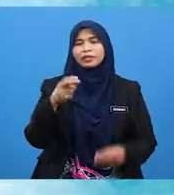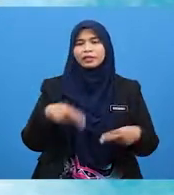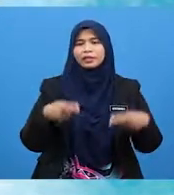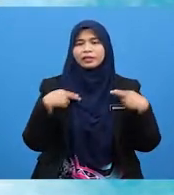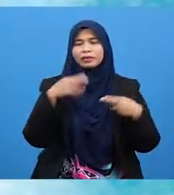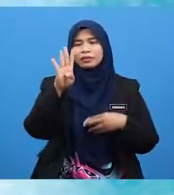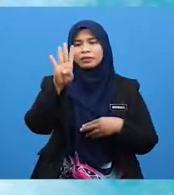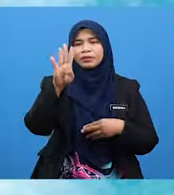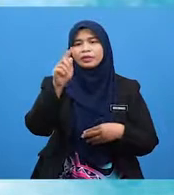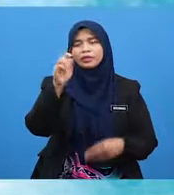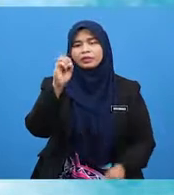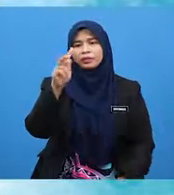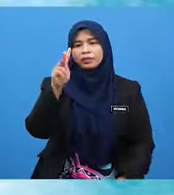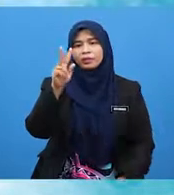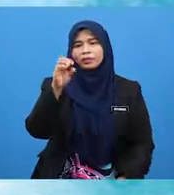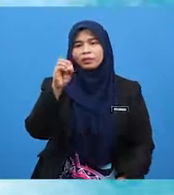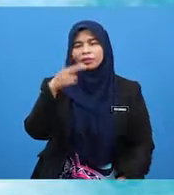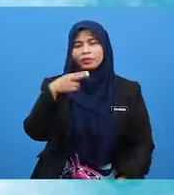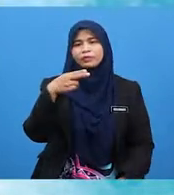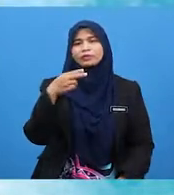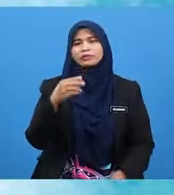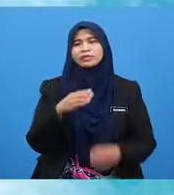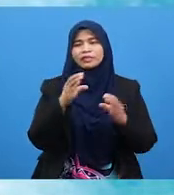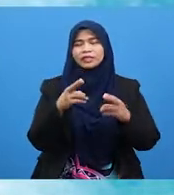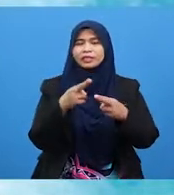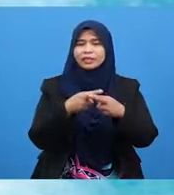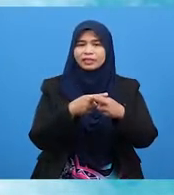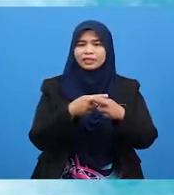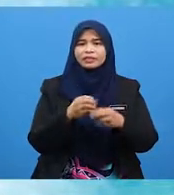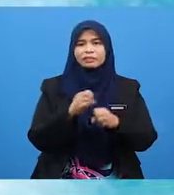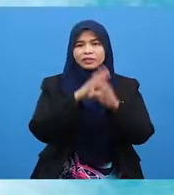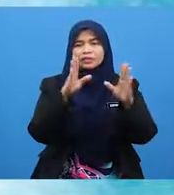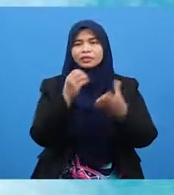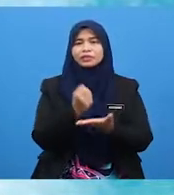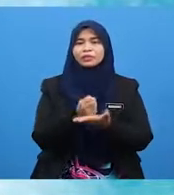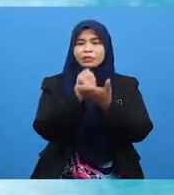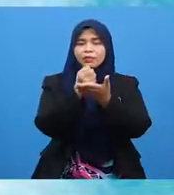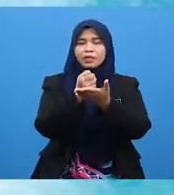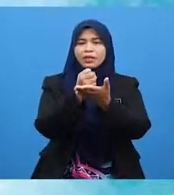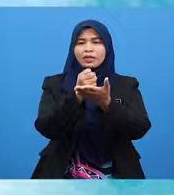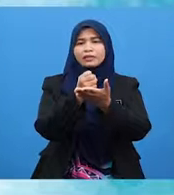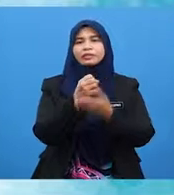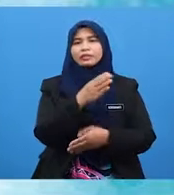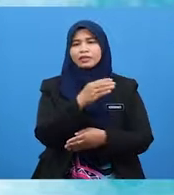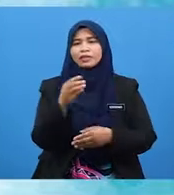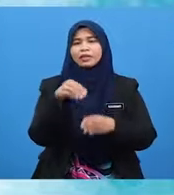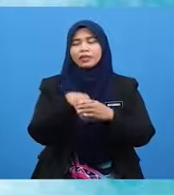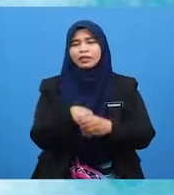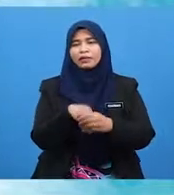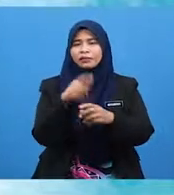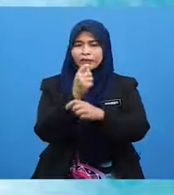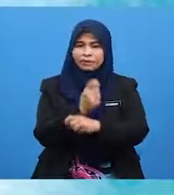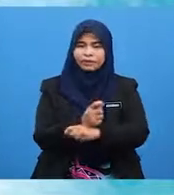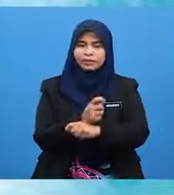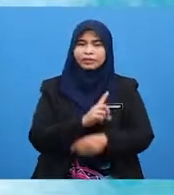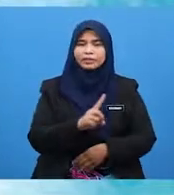tokoh mazhab secara ringkas. Kedua, menjelaskan sumbangan tokoh dalam tamadun